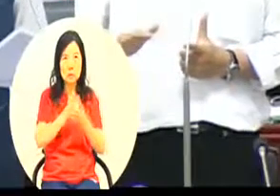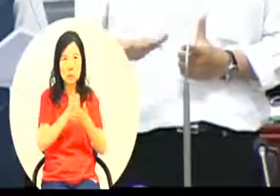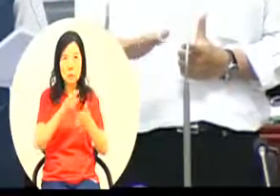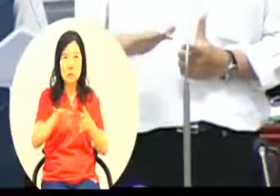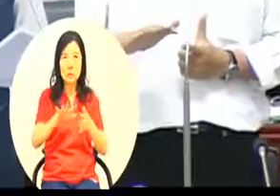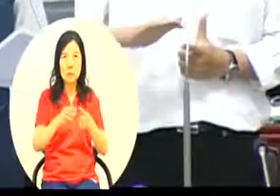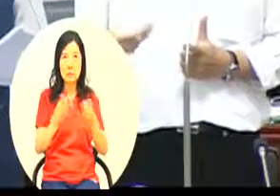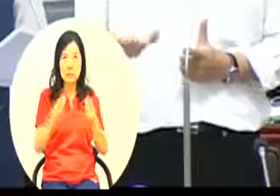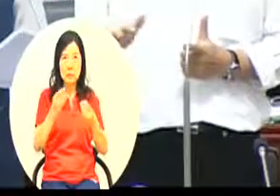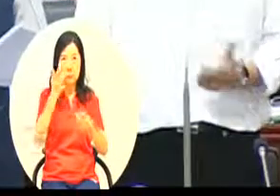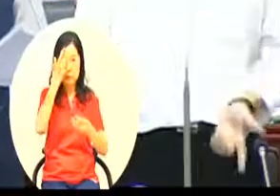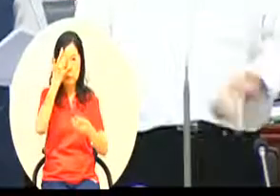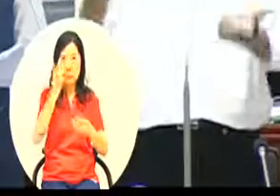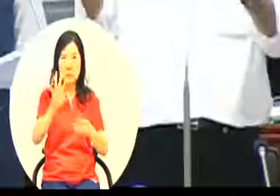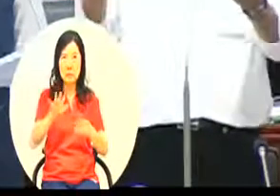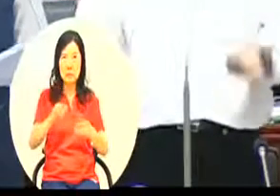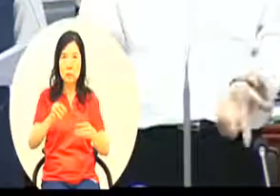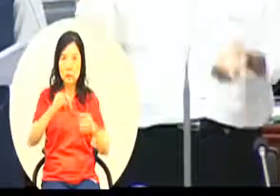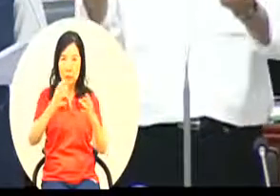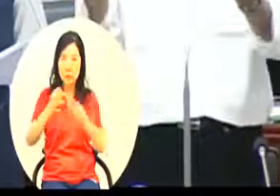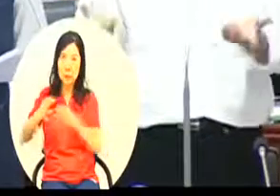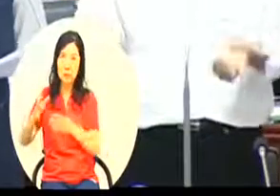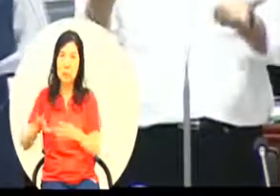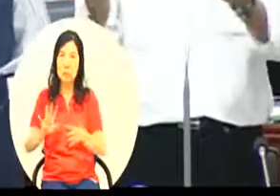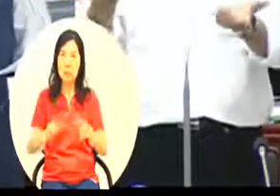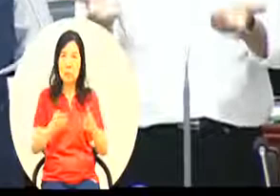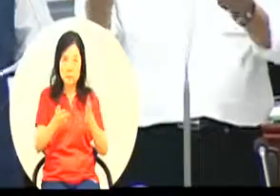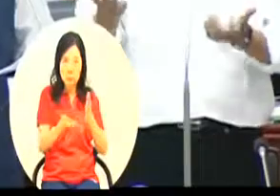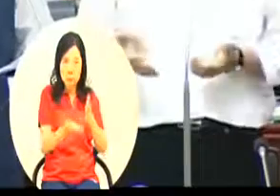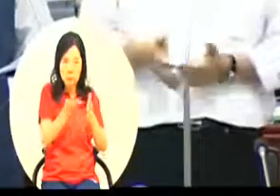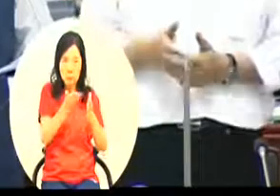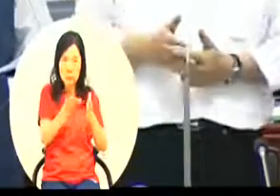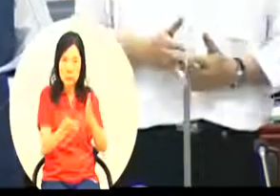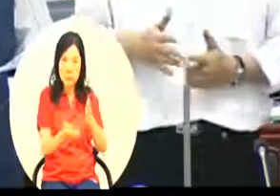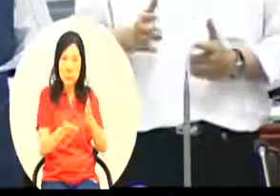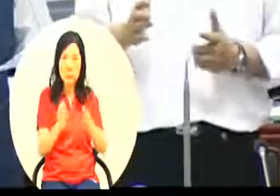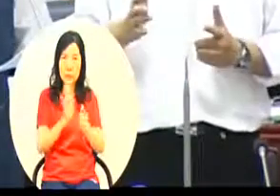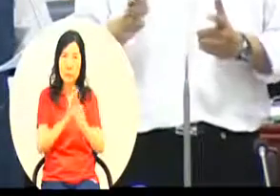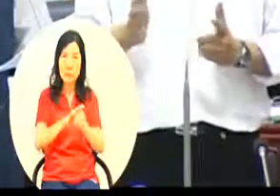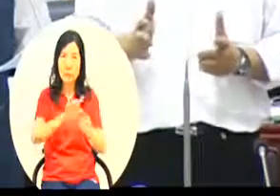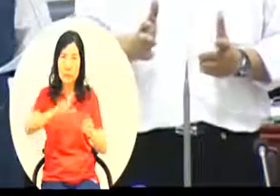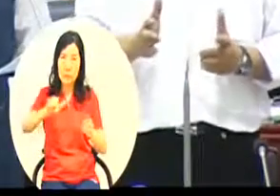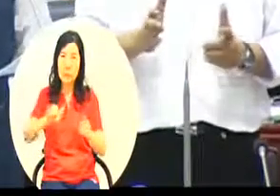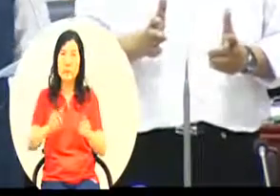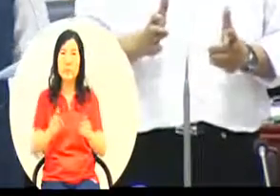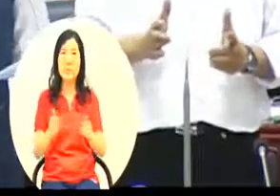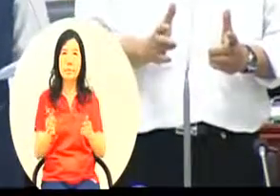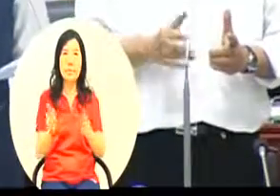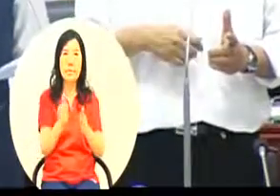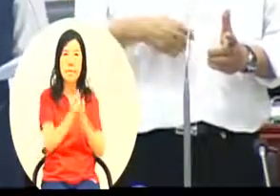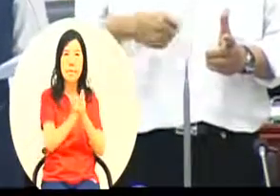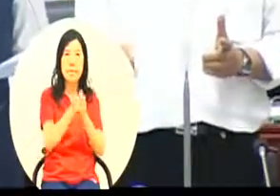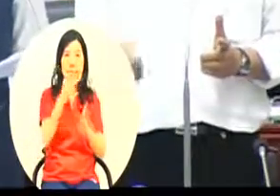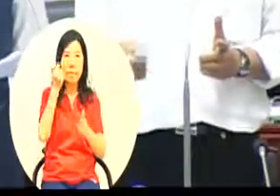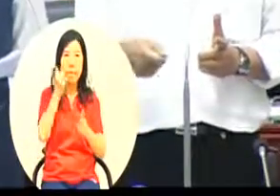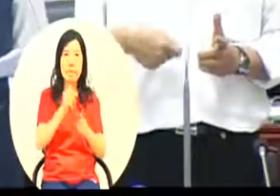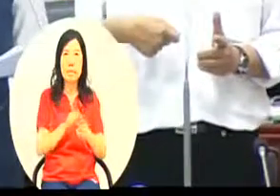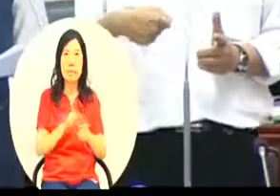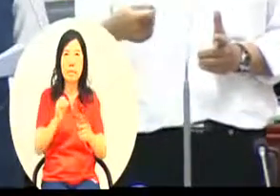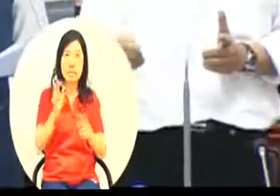通用无障碍的这种设施，包含它可以有升降的这种辅具哈，那才能够达到我们这个补